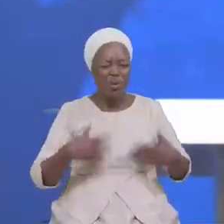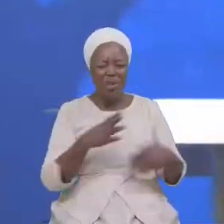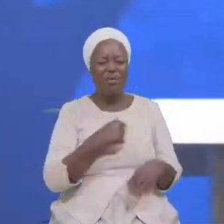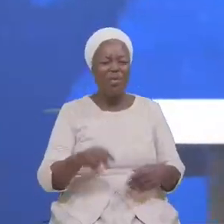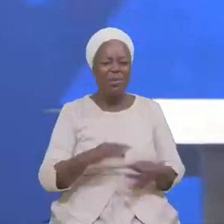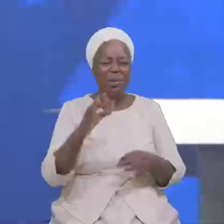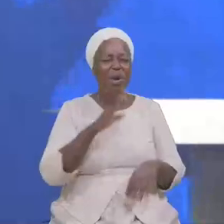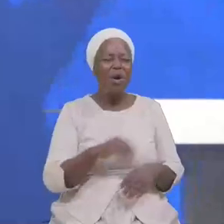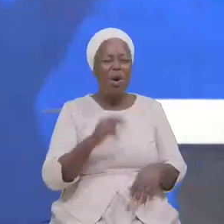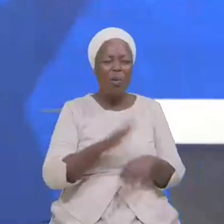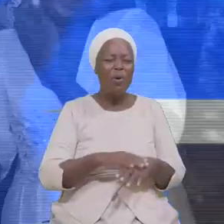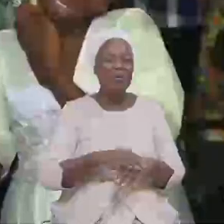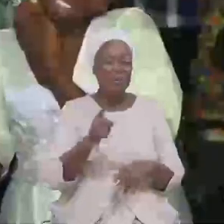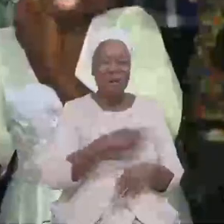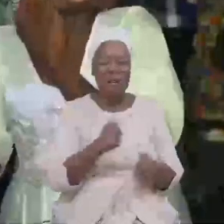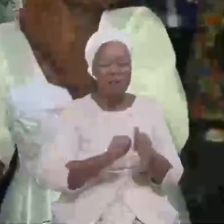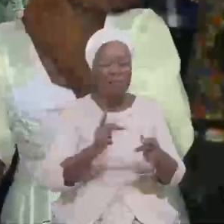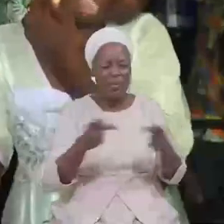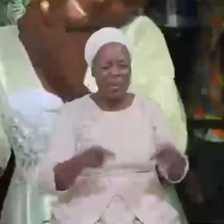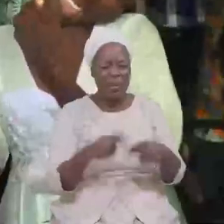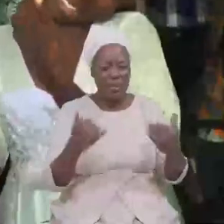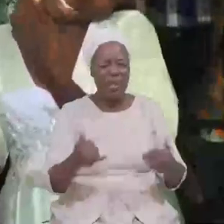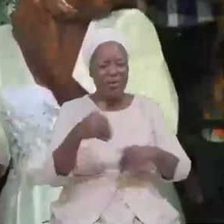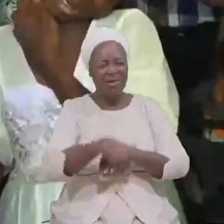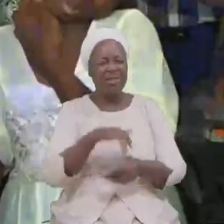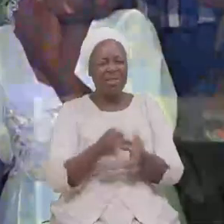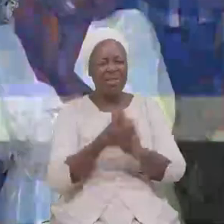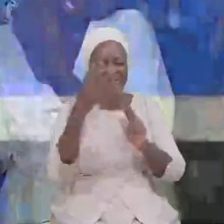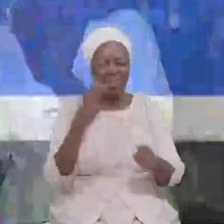ce soir, au nom de Jésus.